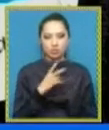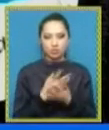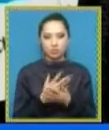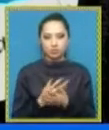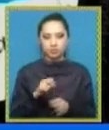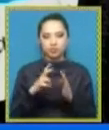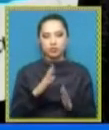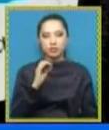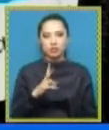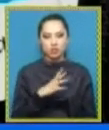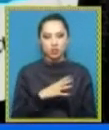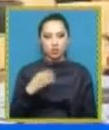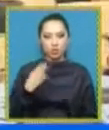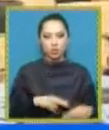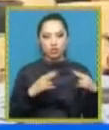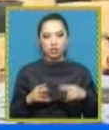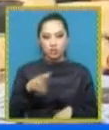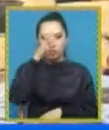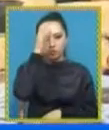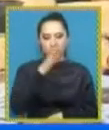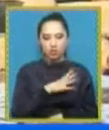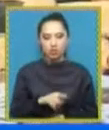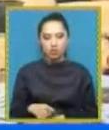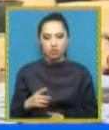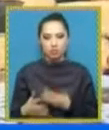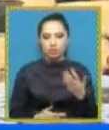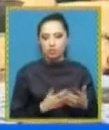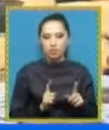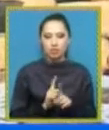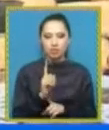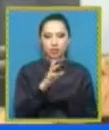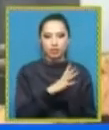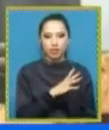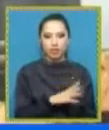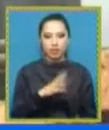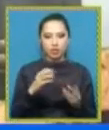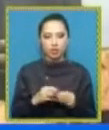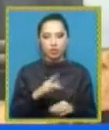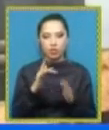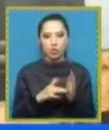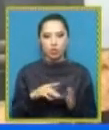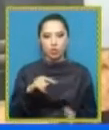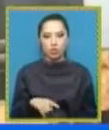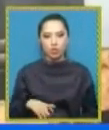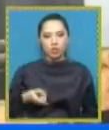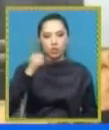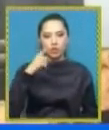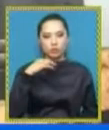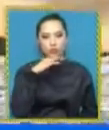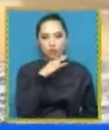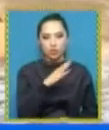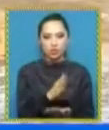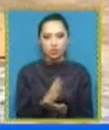ғасырда Түркістанға келген ғалым Мюллер осы жердегі тарихи орындардың сызбасын сызады. Қасиетті қаланың Қазақ хандығындағы орнын айқындап